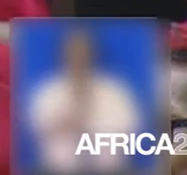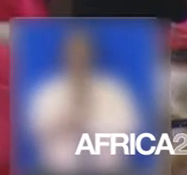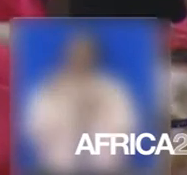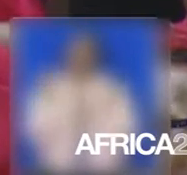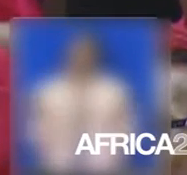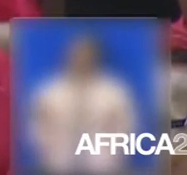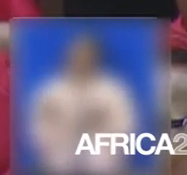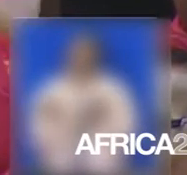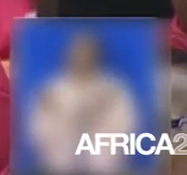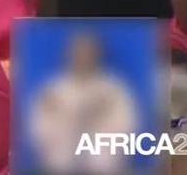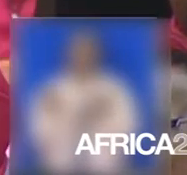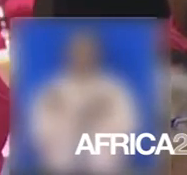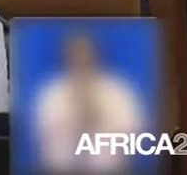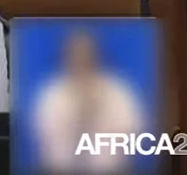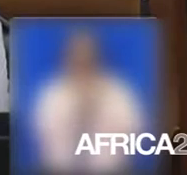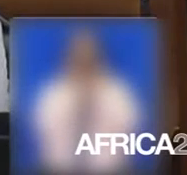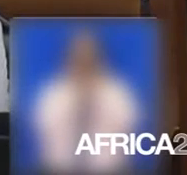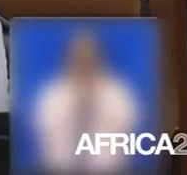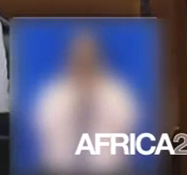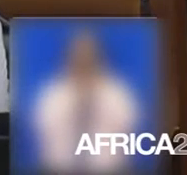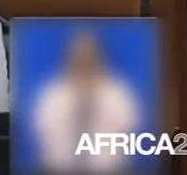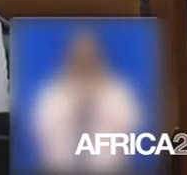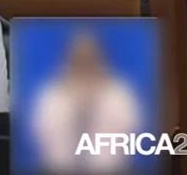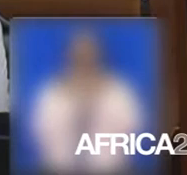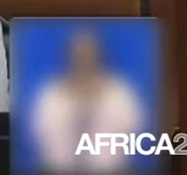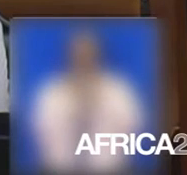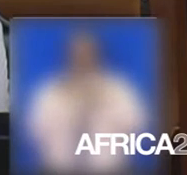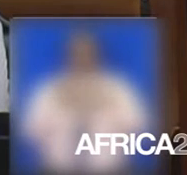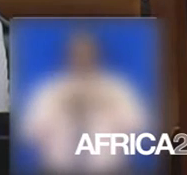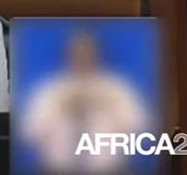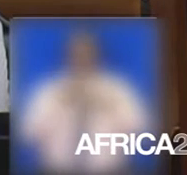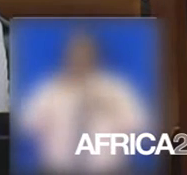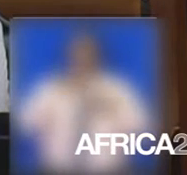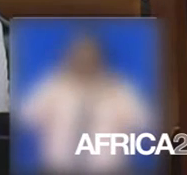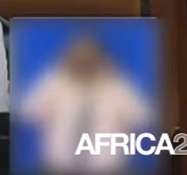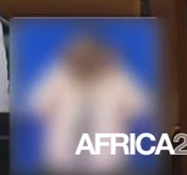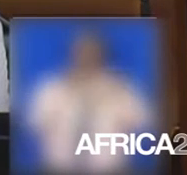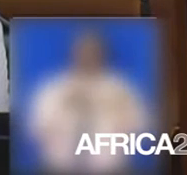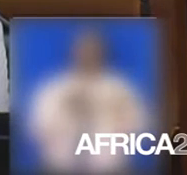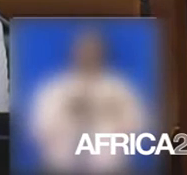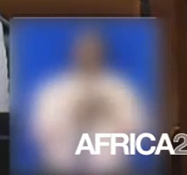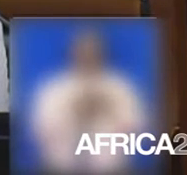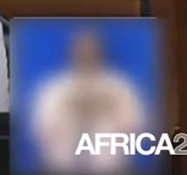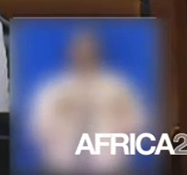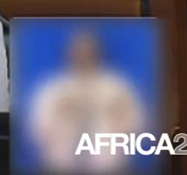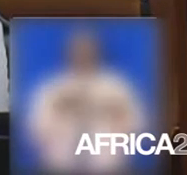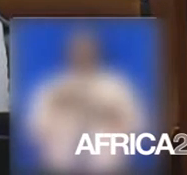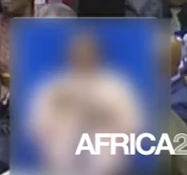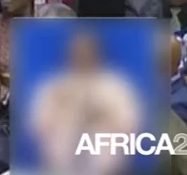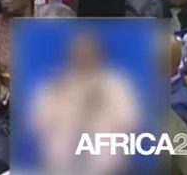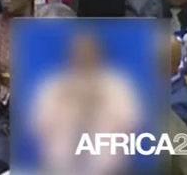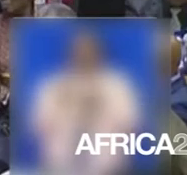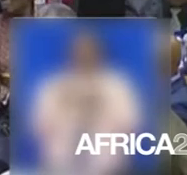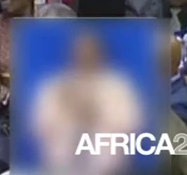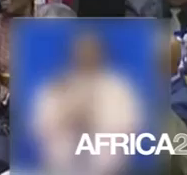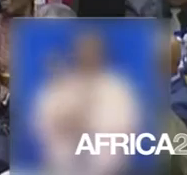de la Constitution, la publication en octobre 2016 d'un rapport officiel mettant en lumière ses relations troubles avec une riche famille d'affaires